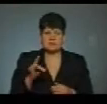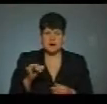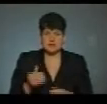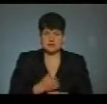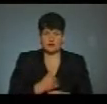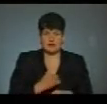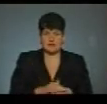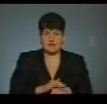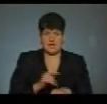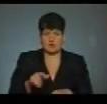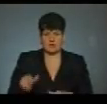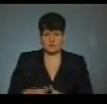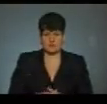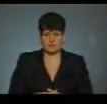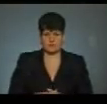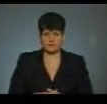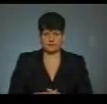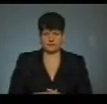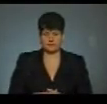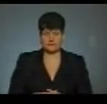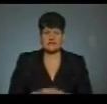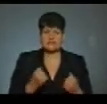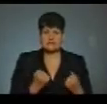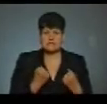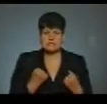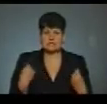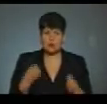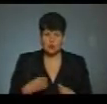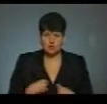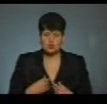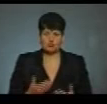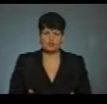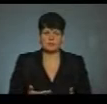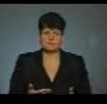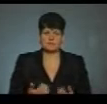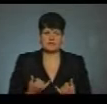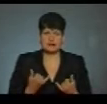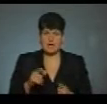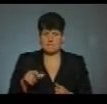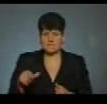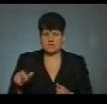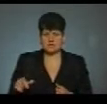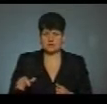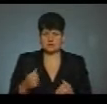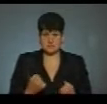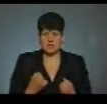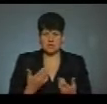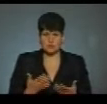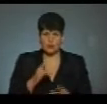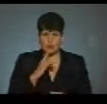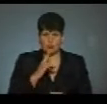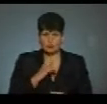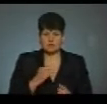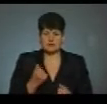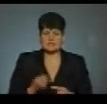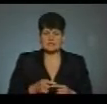захотіли благодійники. Основ десь так і захисні костюми, і це для персоналу захисту ніби поки що на